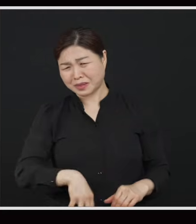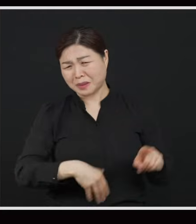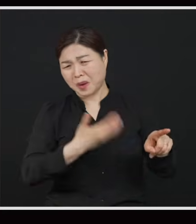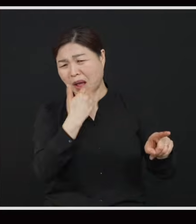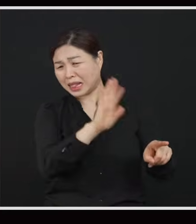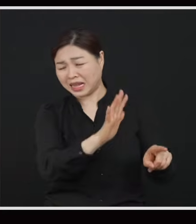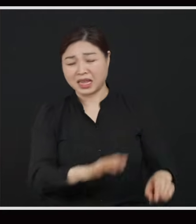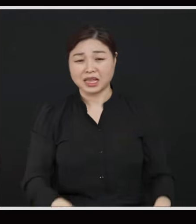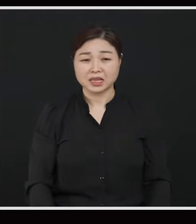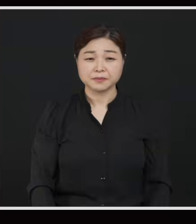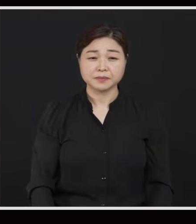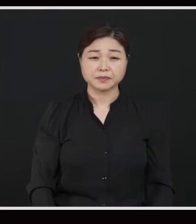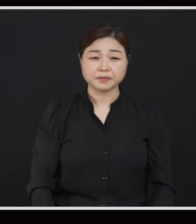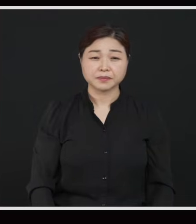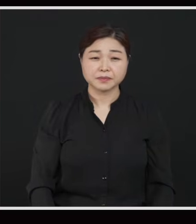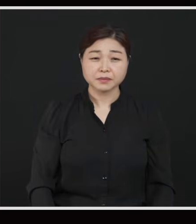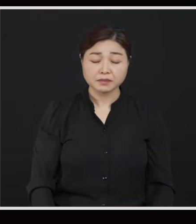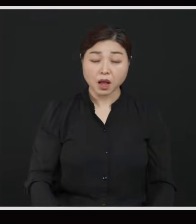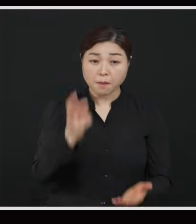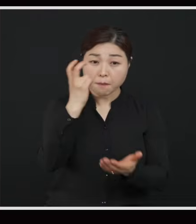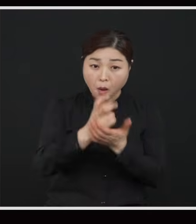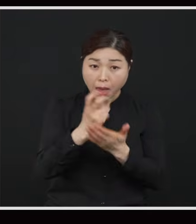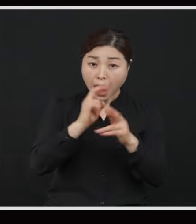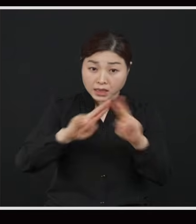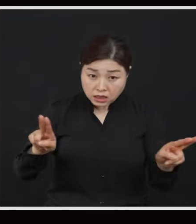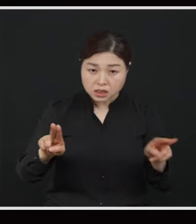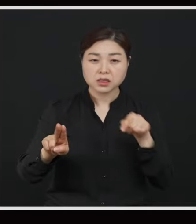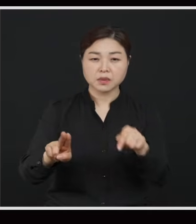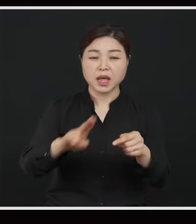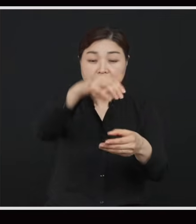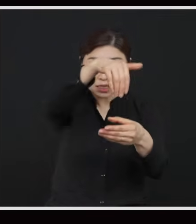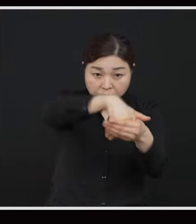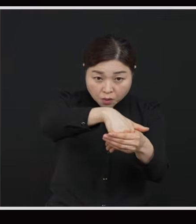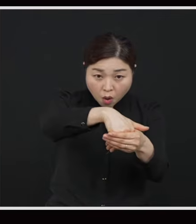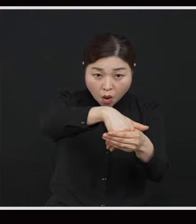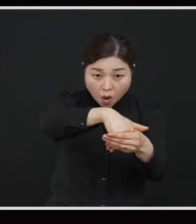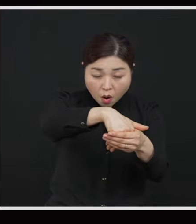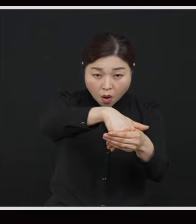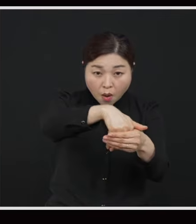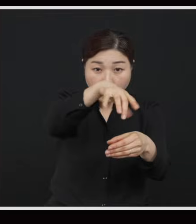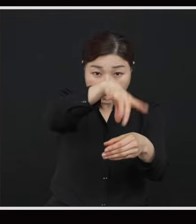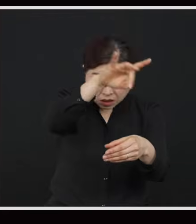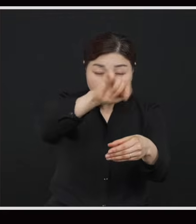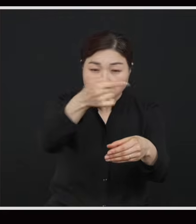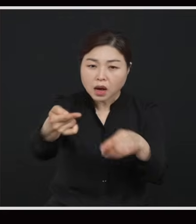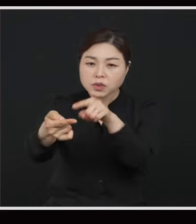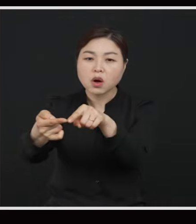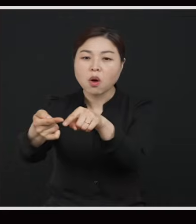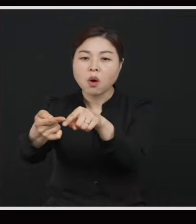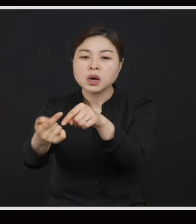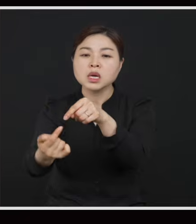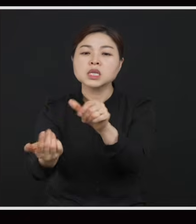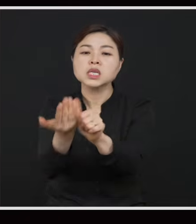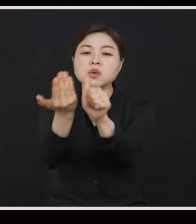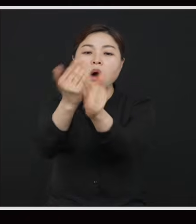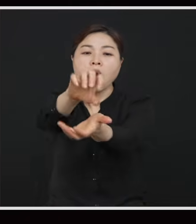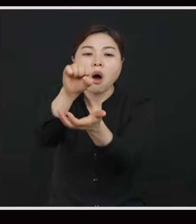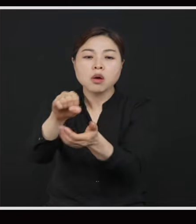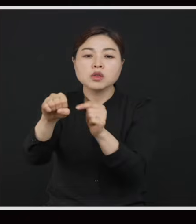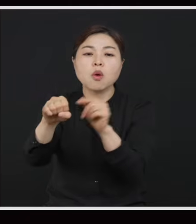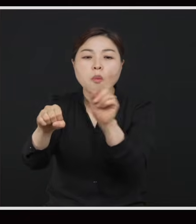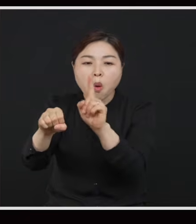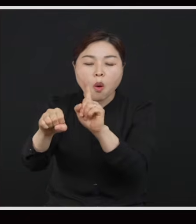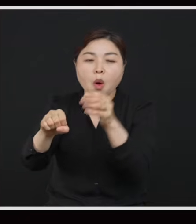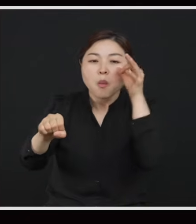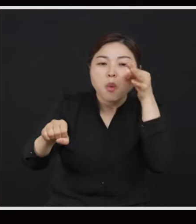너무 맛이 없어서. 근데 규제 철폐니까 일단 심고 그럼 그걸 어디에다 쓰느냐? 보이지 않는